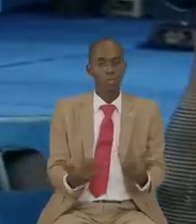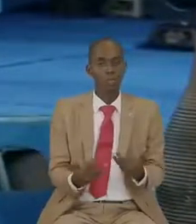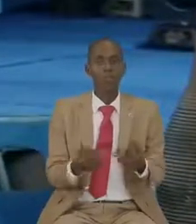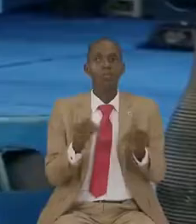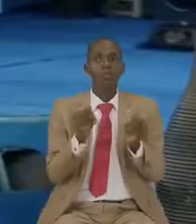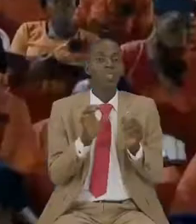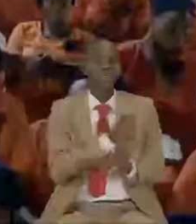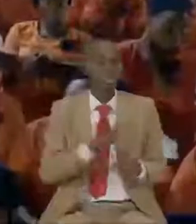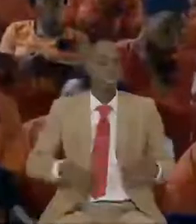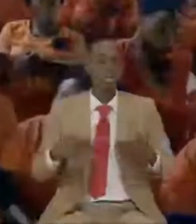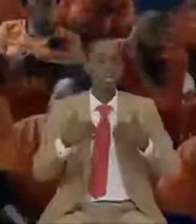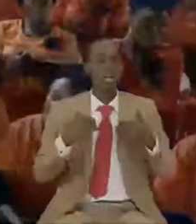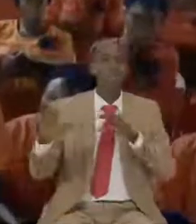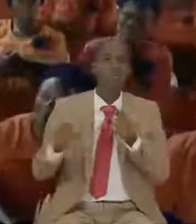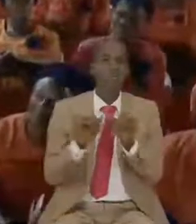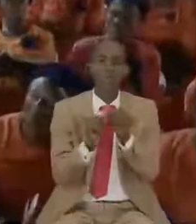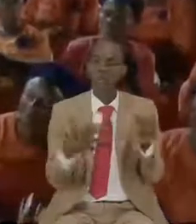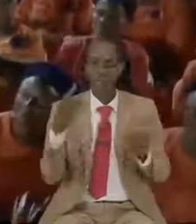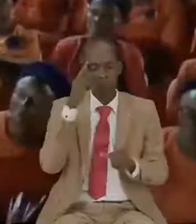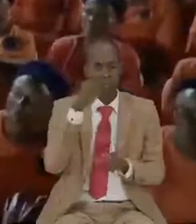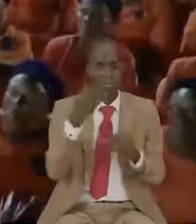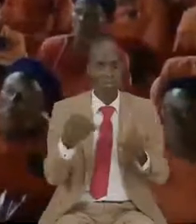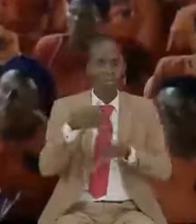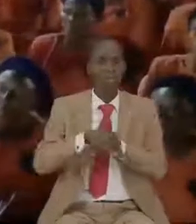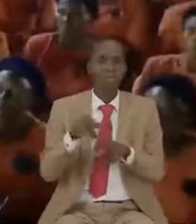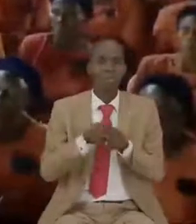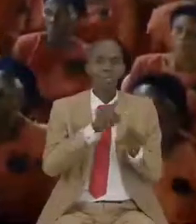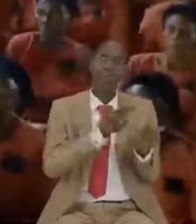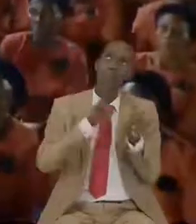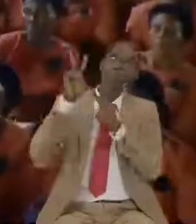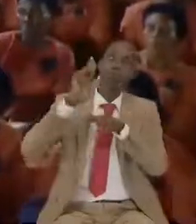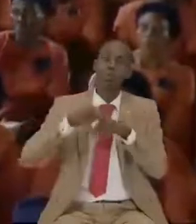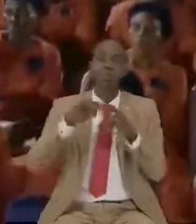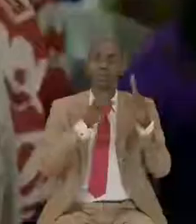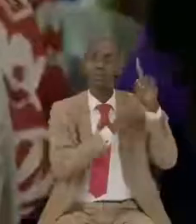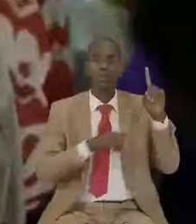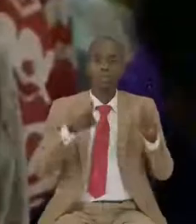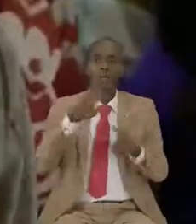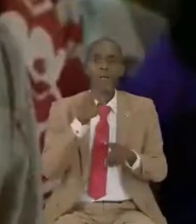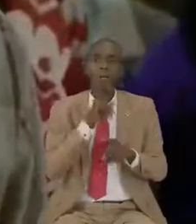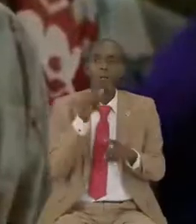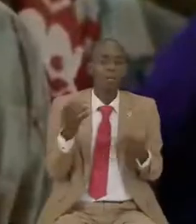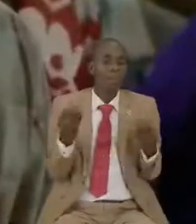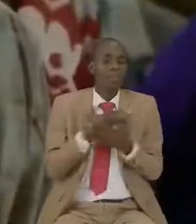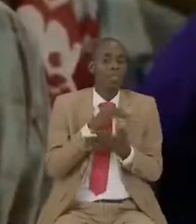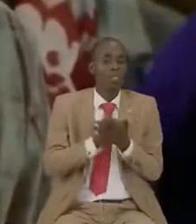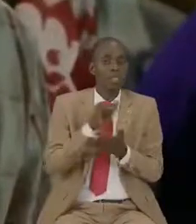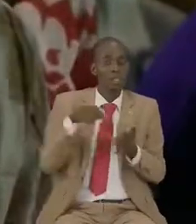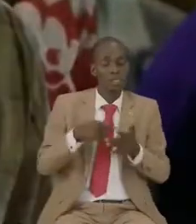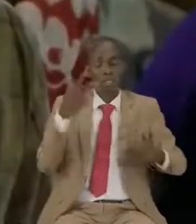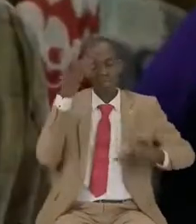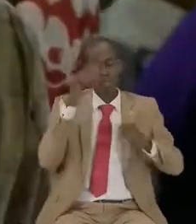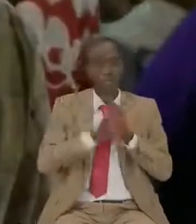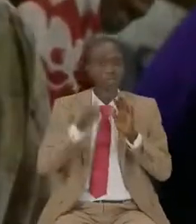fait pour toi. Et ce soir, comme tu as les regards sur le Seigneur et tu n'as pas peur que cette maladie va